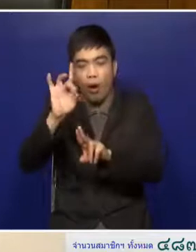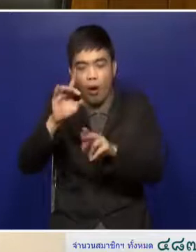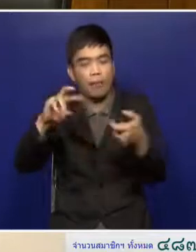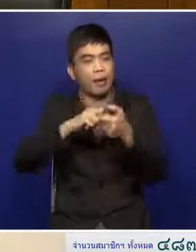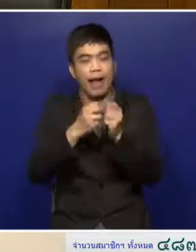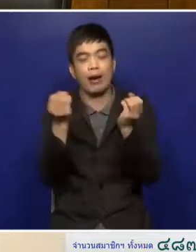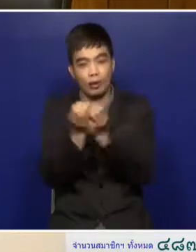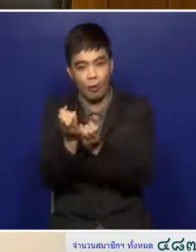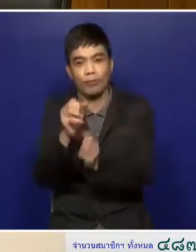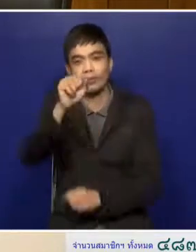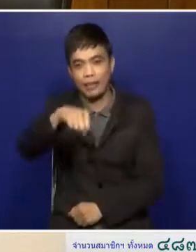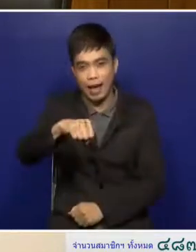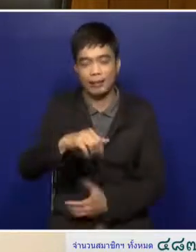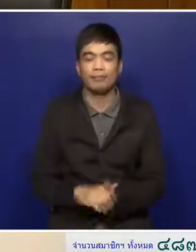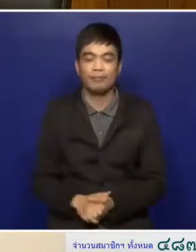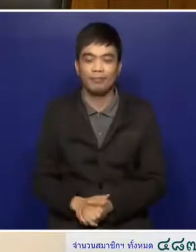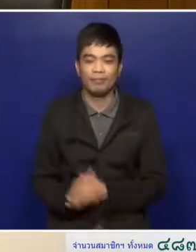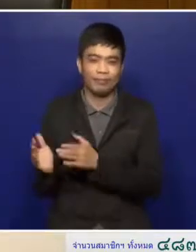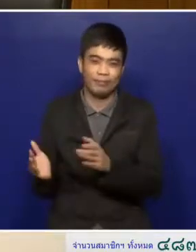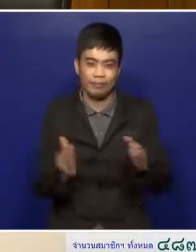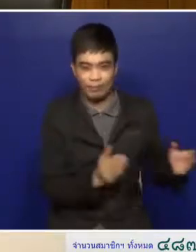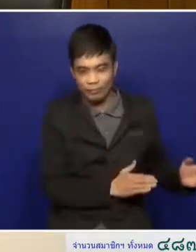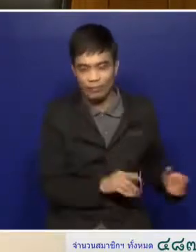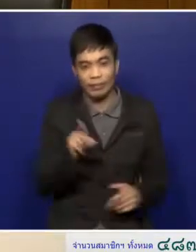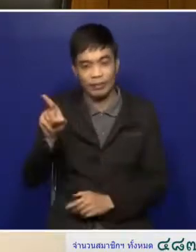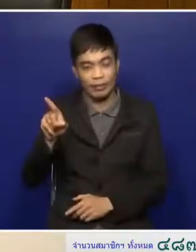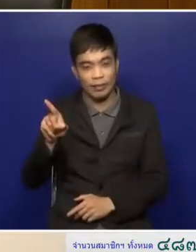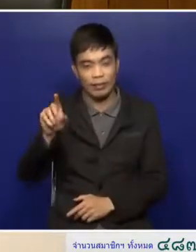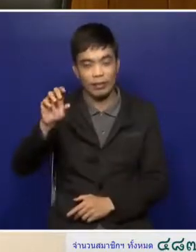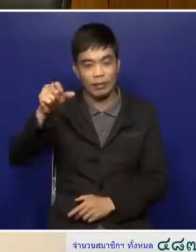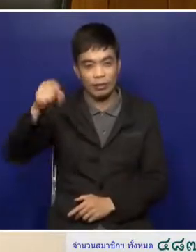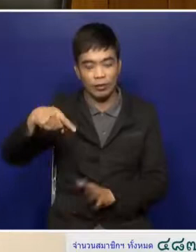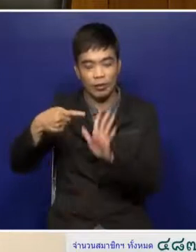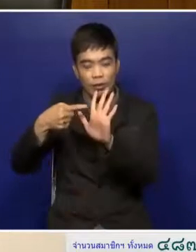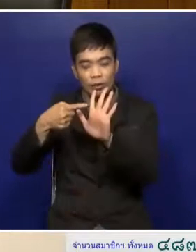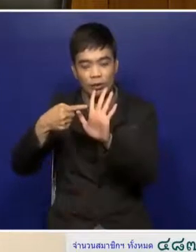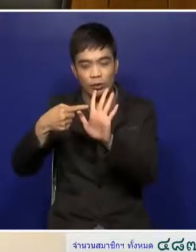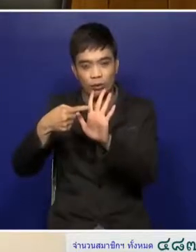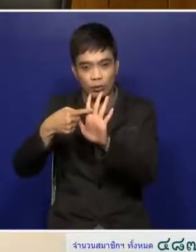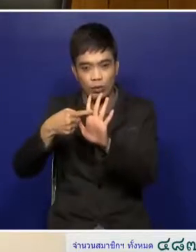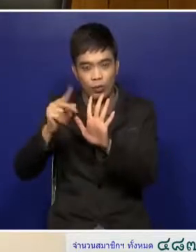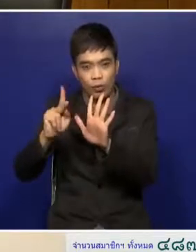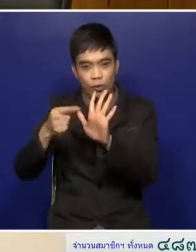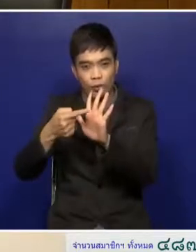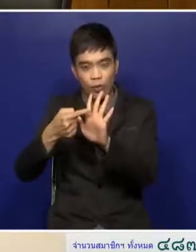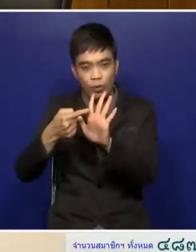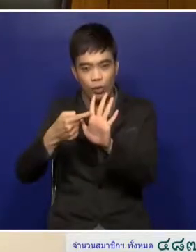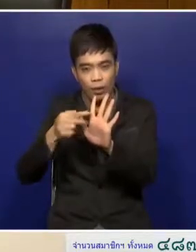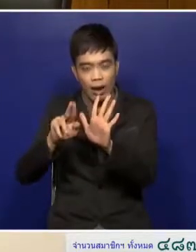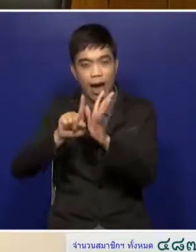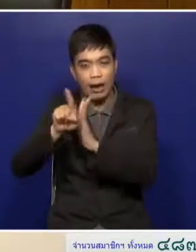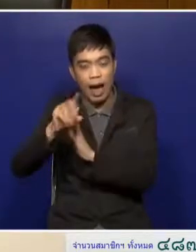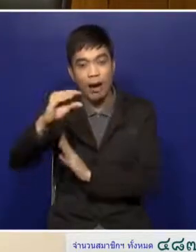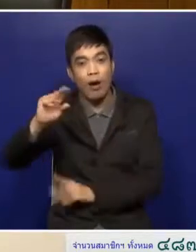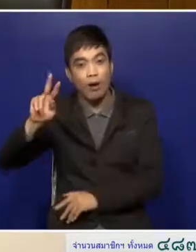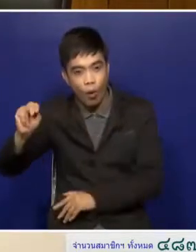มัทาเพื่อนสมาชิกจากจังหวัดยะลาพรรคประชาชาติได้แสดงความห่วงใยเรื่องการแพร่ระบาดของย